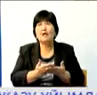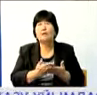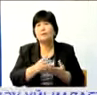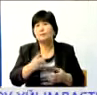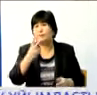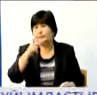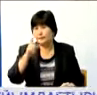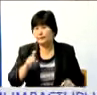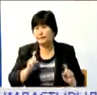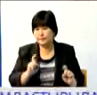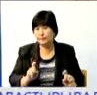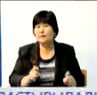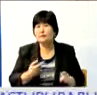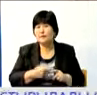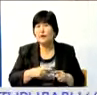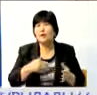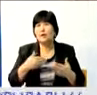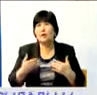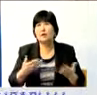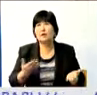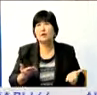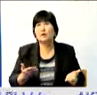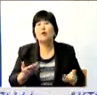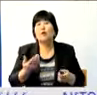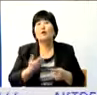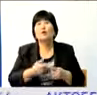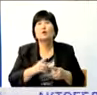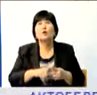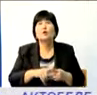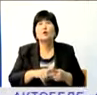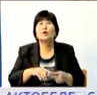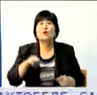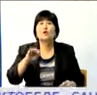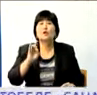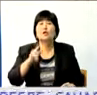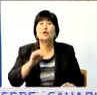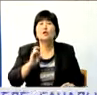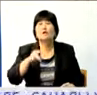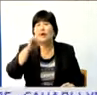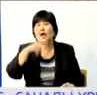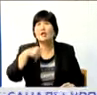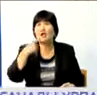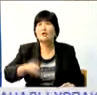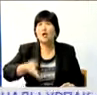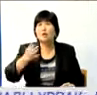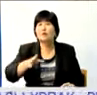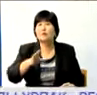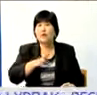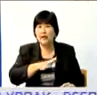екі адам отырады, Брюшеловский және Орлов деген кісі отырады. Соны жүрген қазақша сөйлеп жүргізіп жатқан